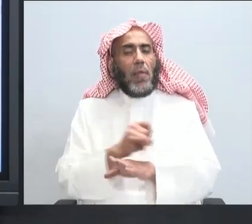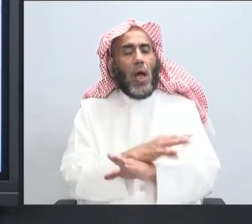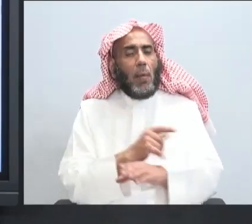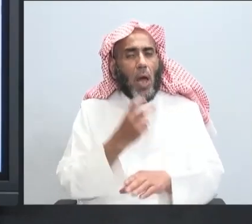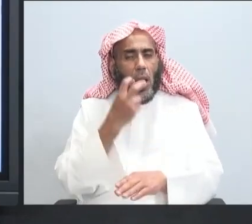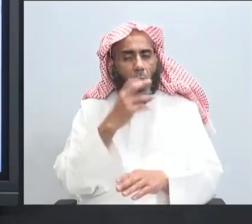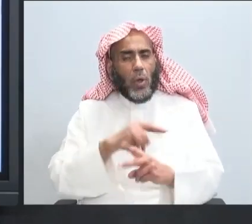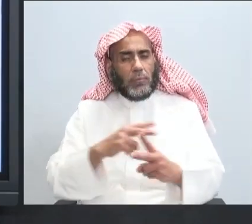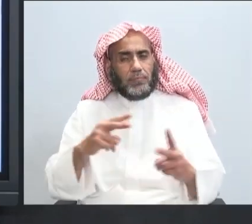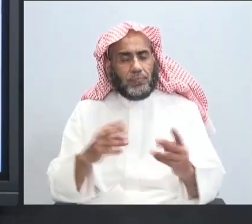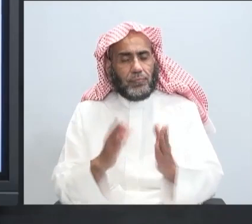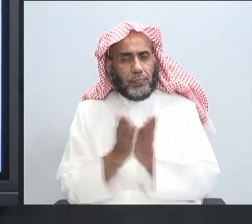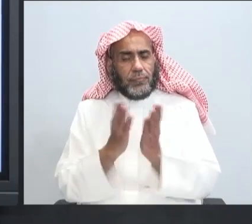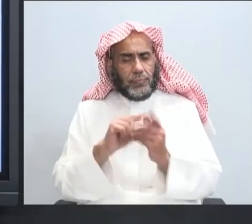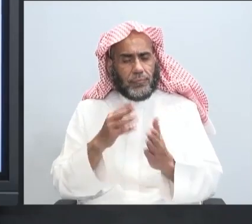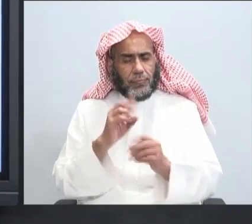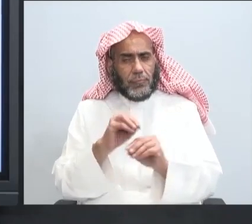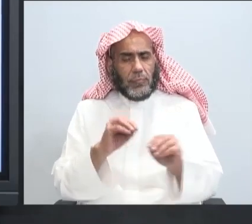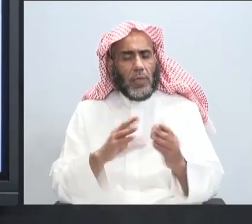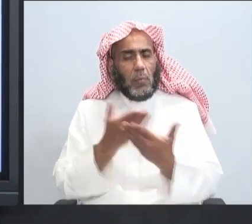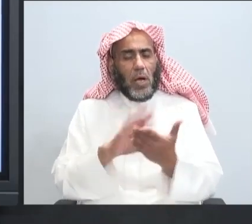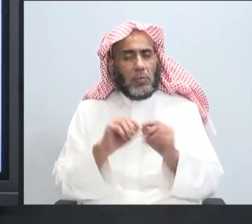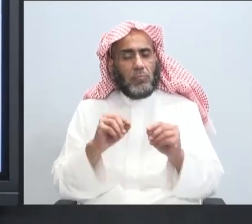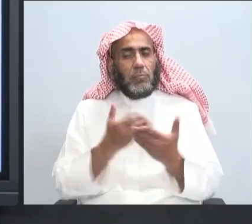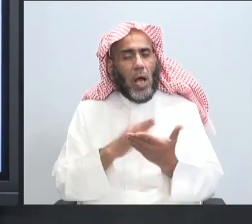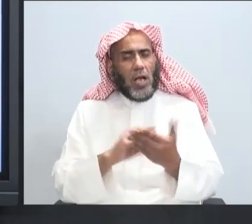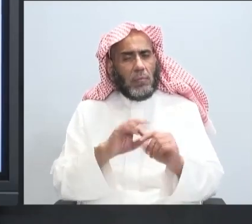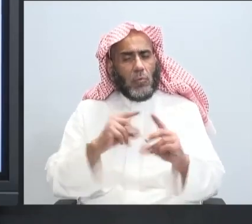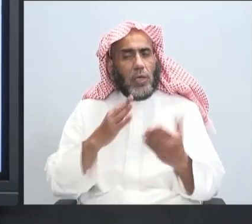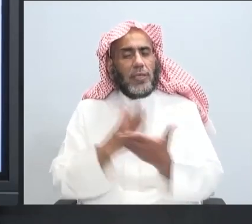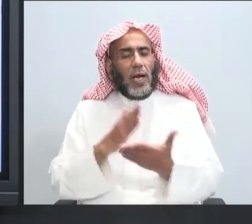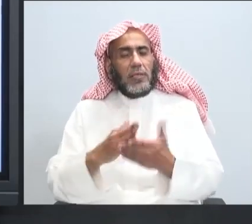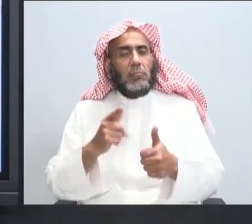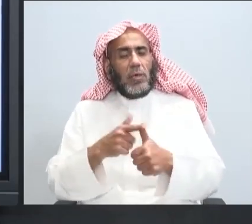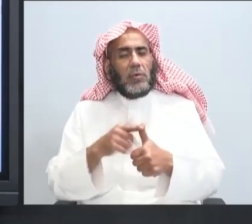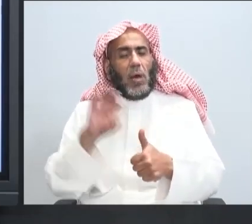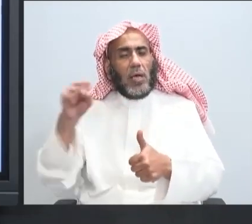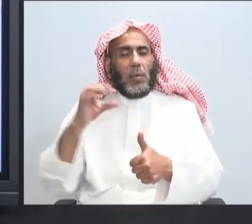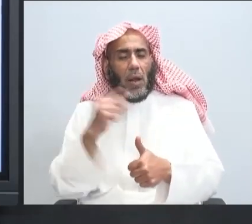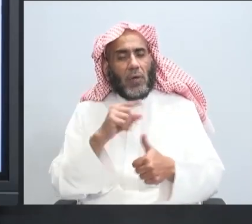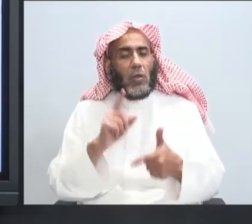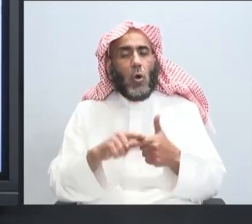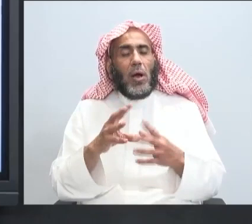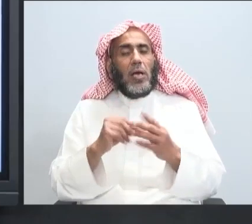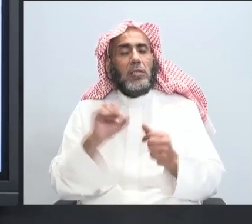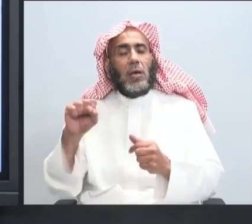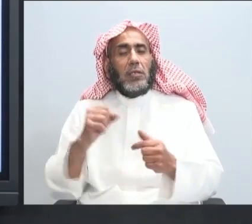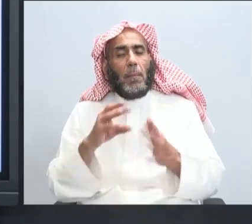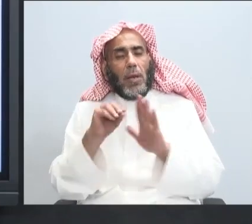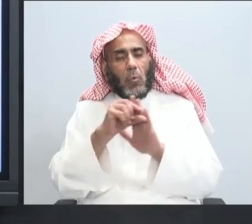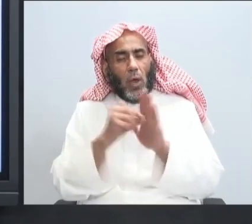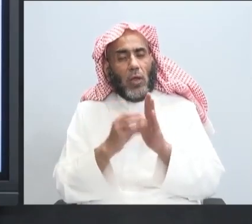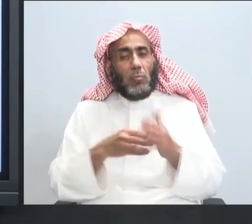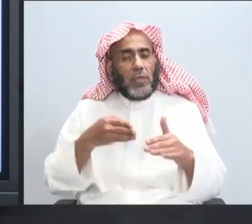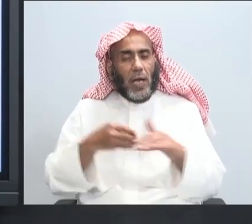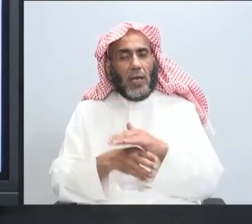النحوية أو المدارس النحوية، ثم تحدثنا عن المعاجم وعرفنا أن المعاجم تنقسم إلى قسمين، معاجم خاصة بالألفاظ ومعاجم خاصة بالموضوعات، ثم